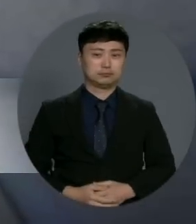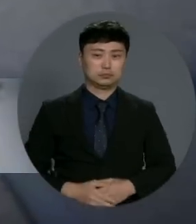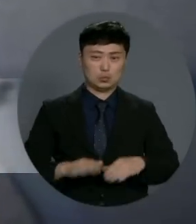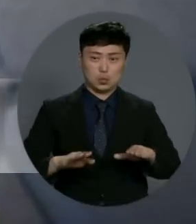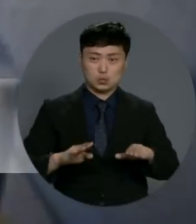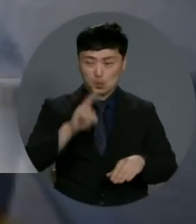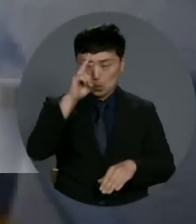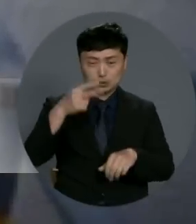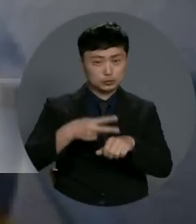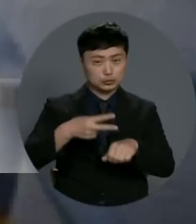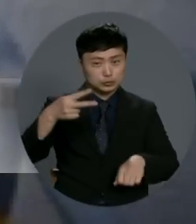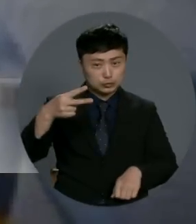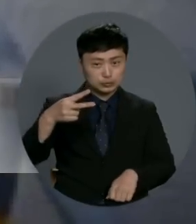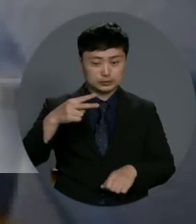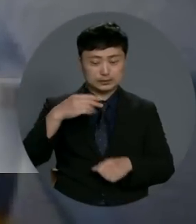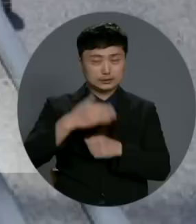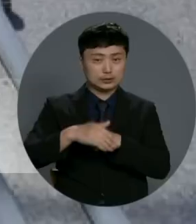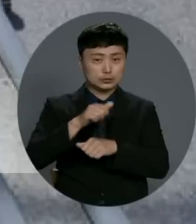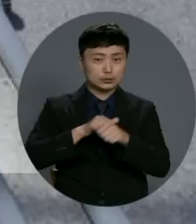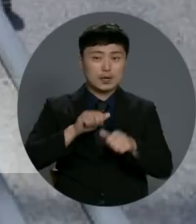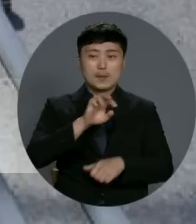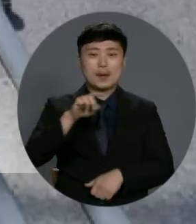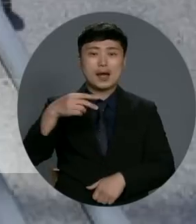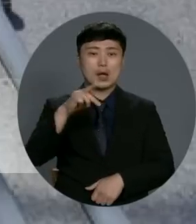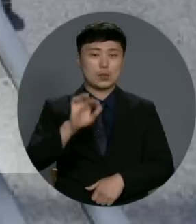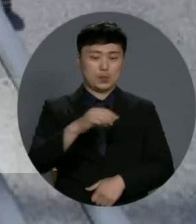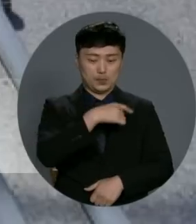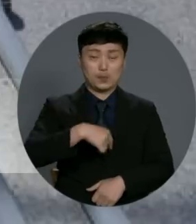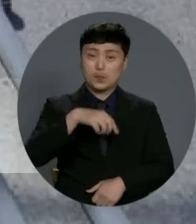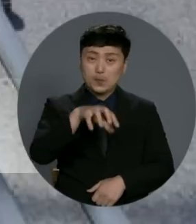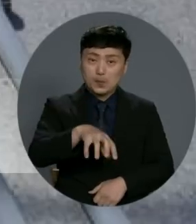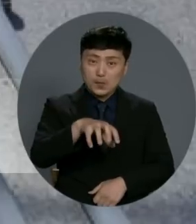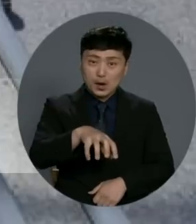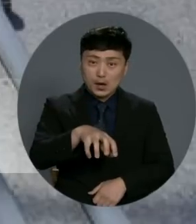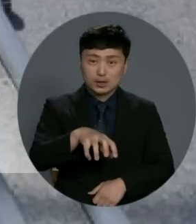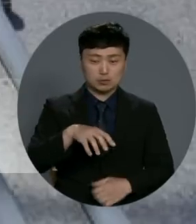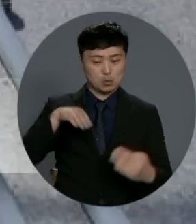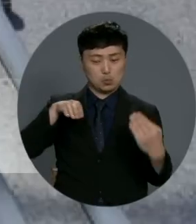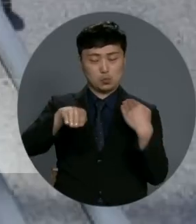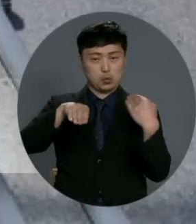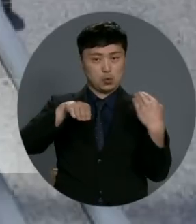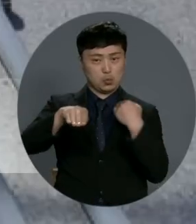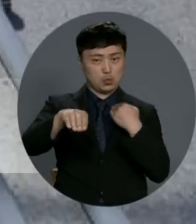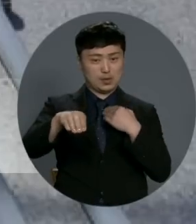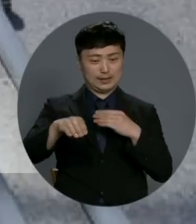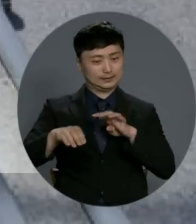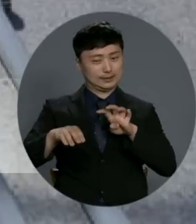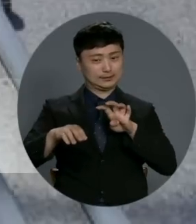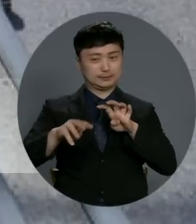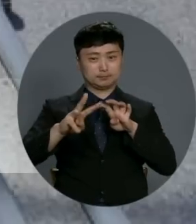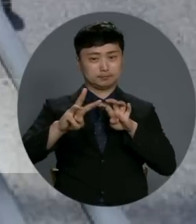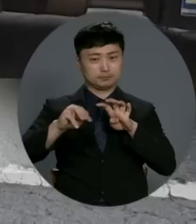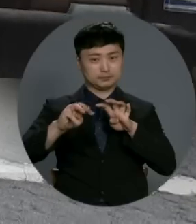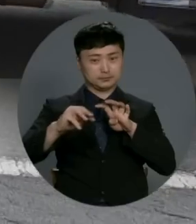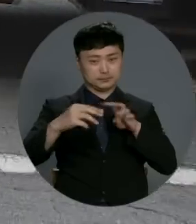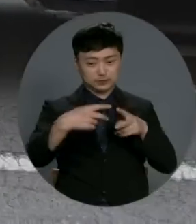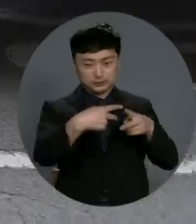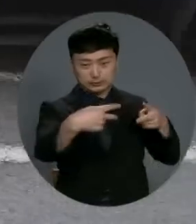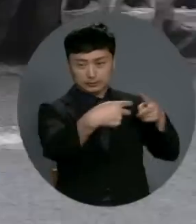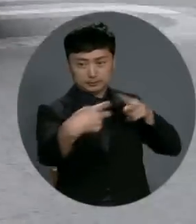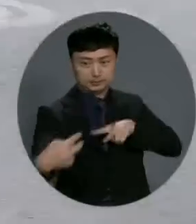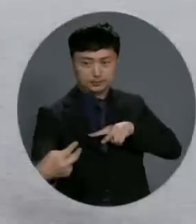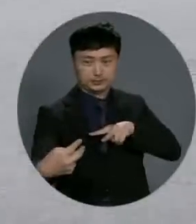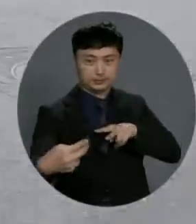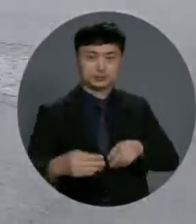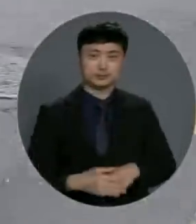오후 2시쯤 대구 수성구 파동행정복지센터 앞 도로 중앙분리대 40여 미터가 쓰러졌습니다.